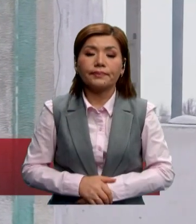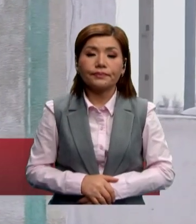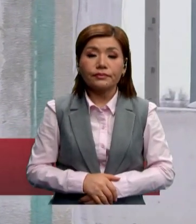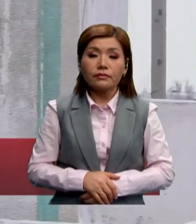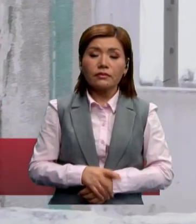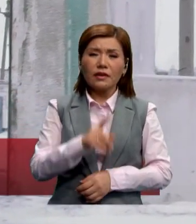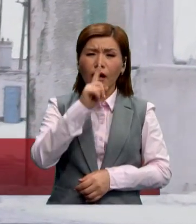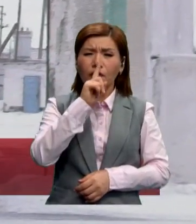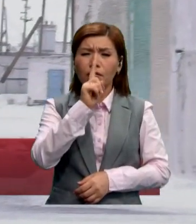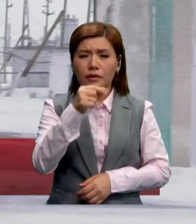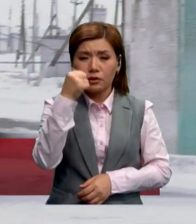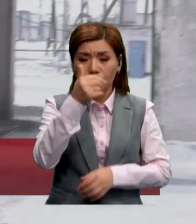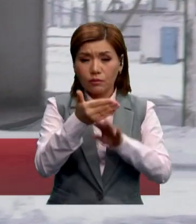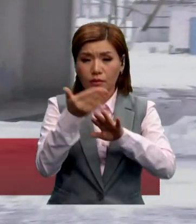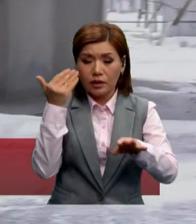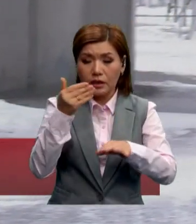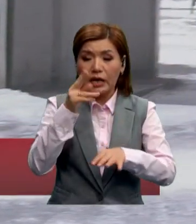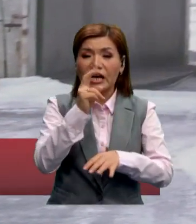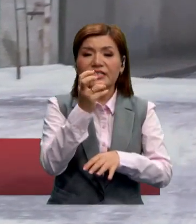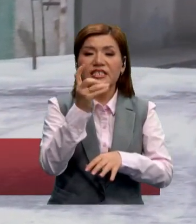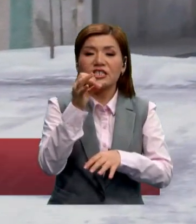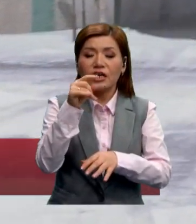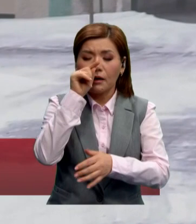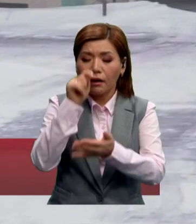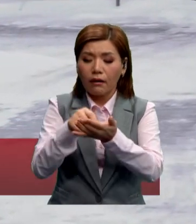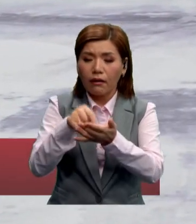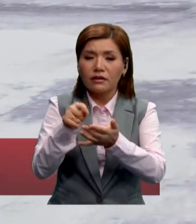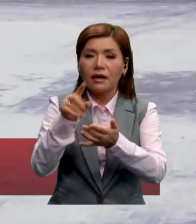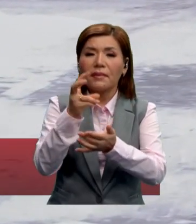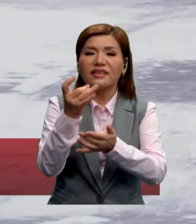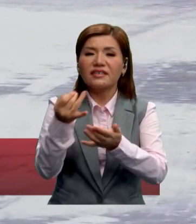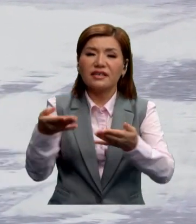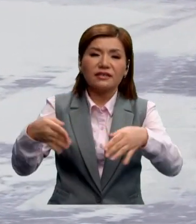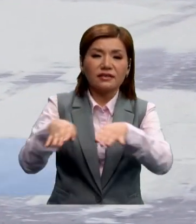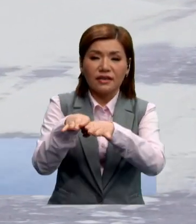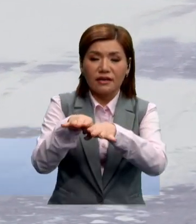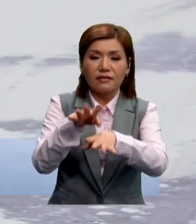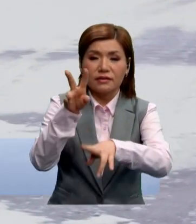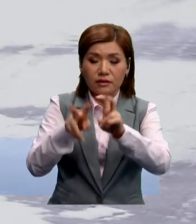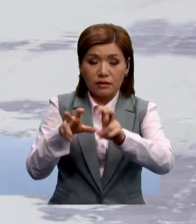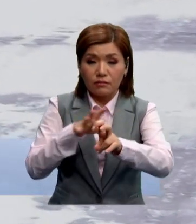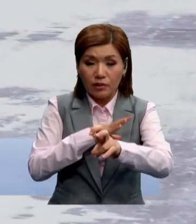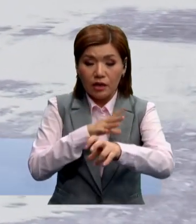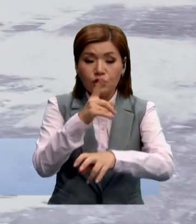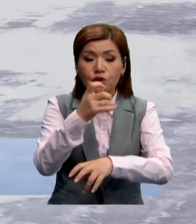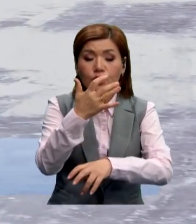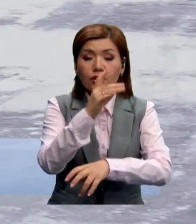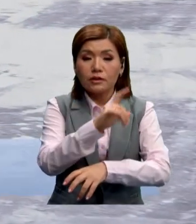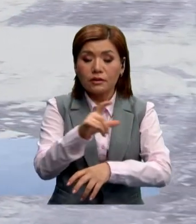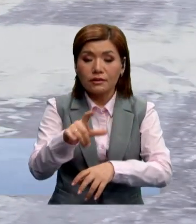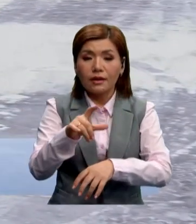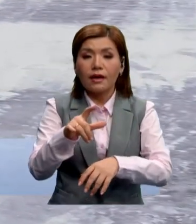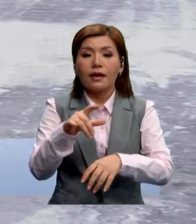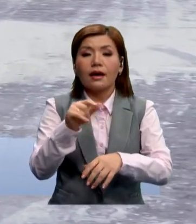Тура осыдан бір жыл бұрын Қызылжар құс фабрикасы модернизацияға жабылған болатын. Кәсіпорынның 150 жұмысшысы сол кезде